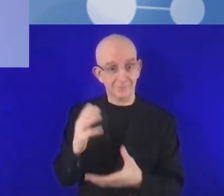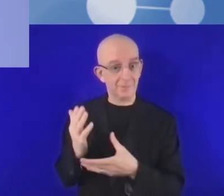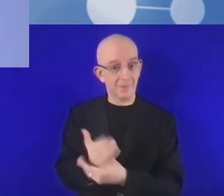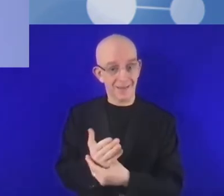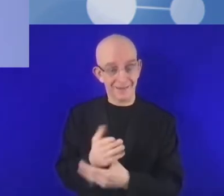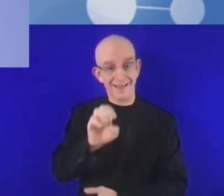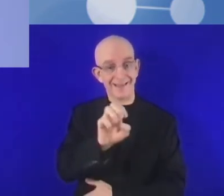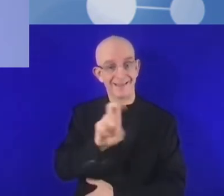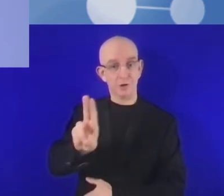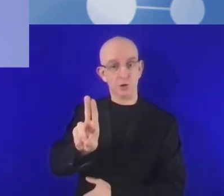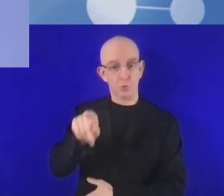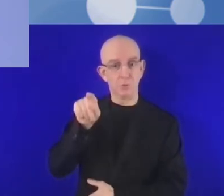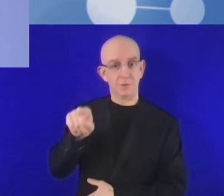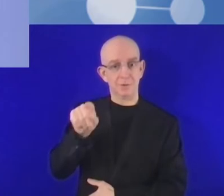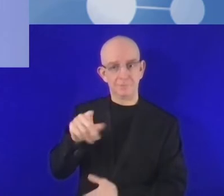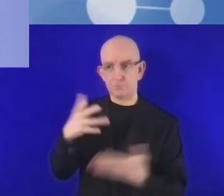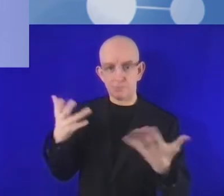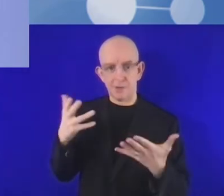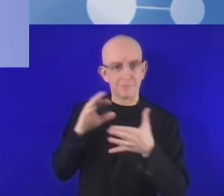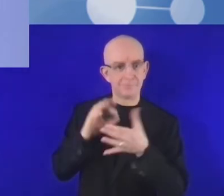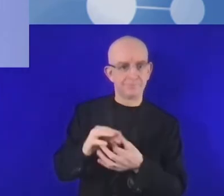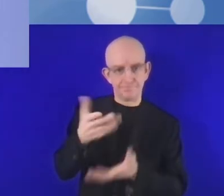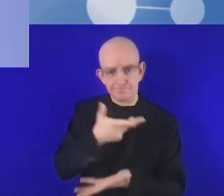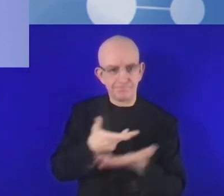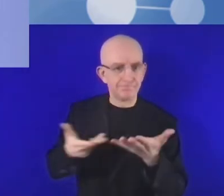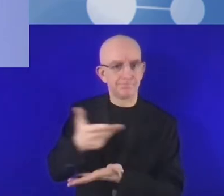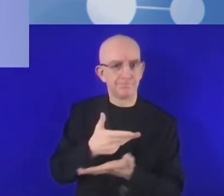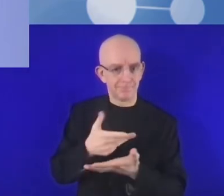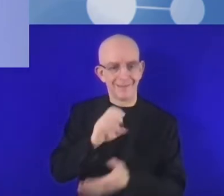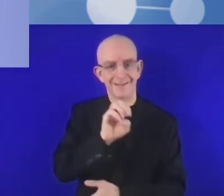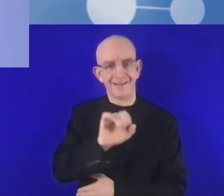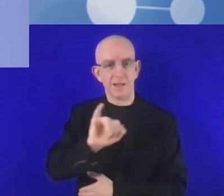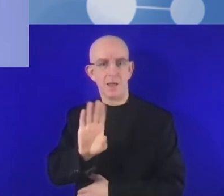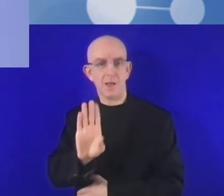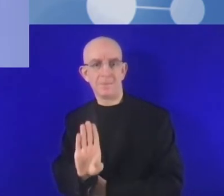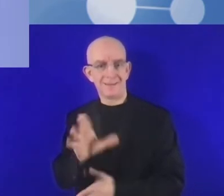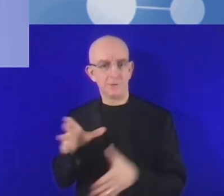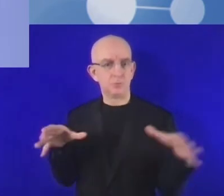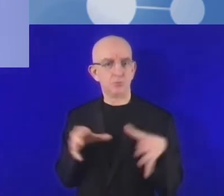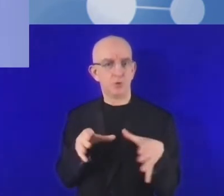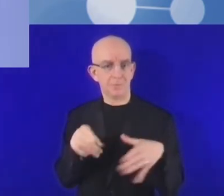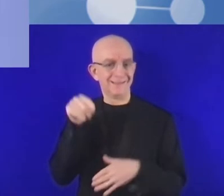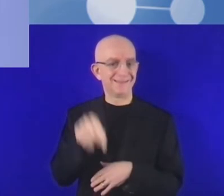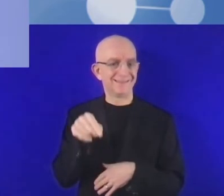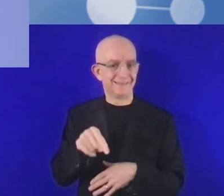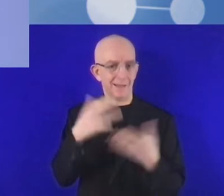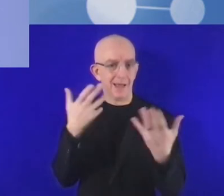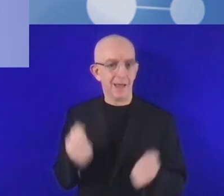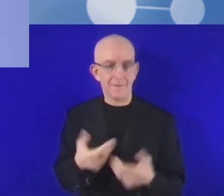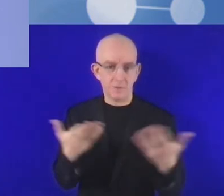兴。我可以说，我们欧洲投资银行或者我们整个银行集